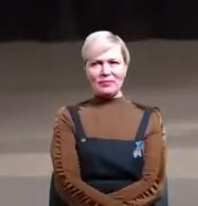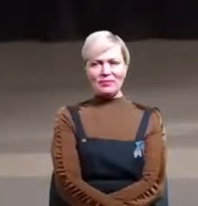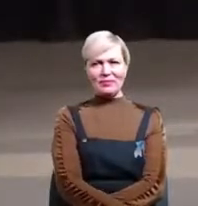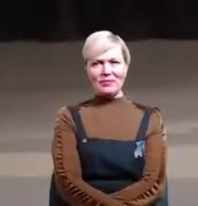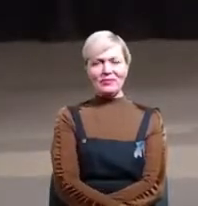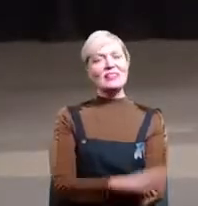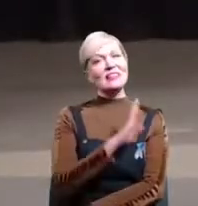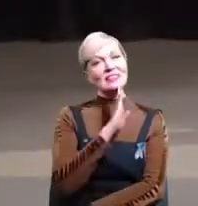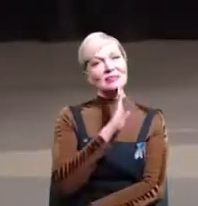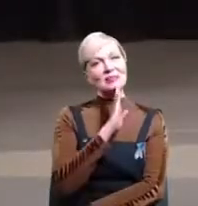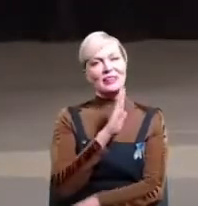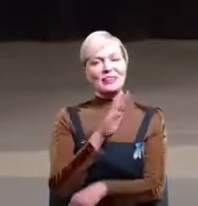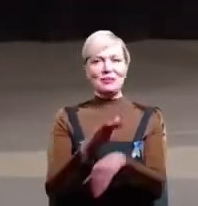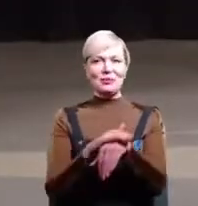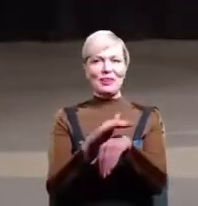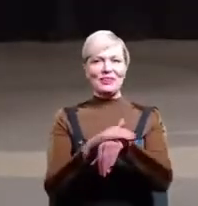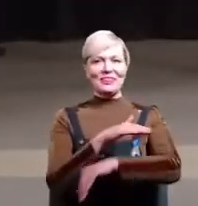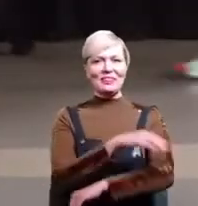Пожалуйста.